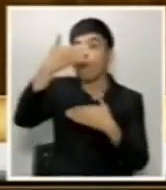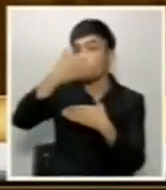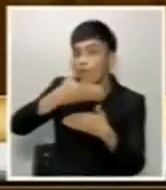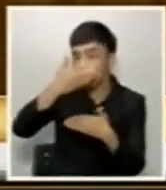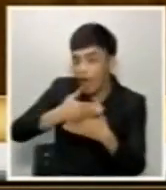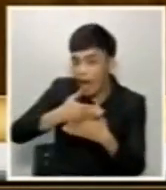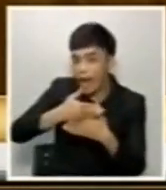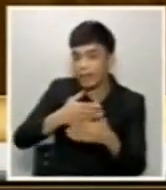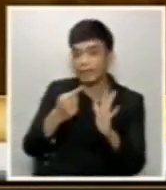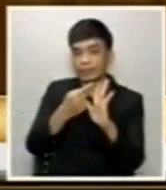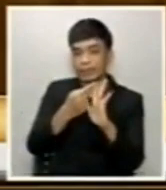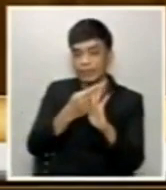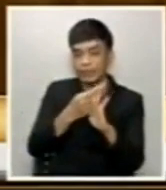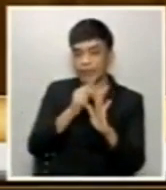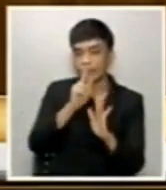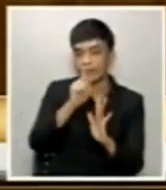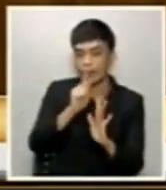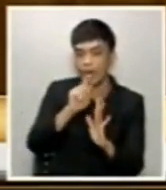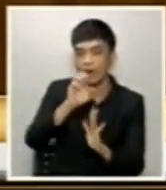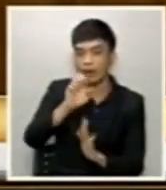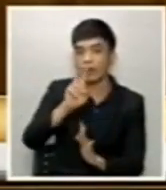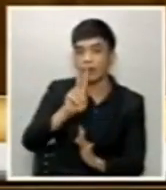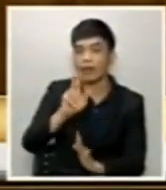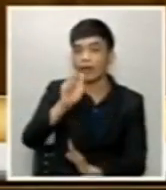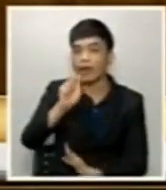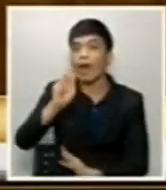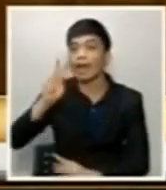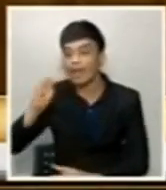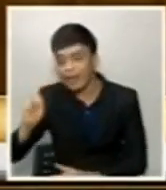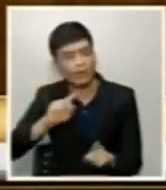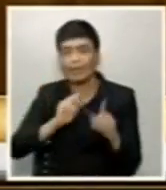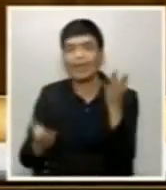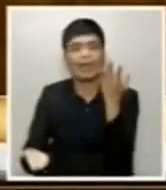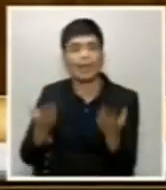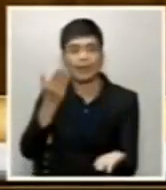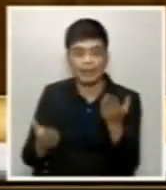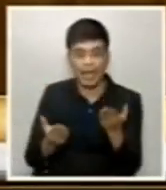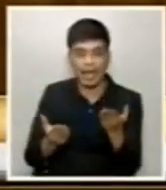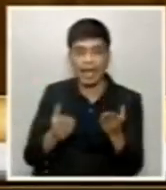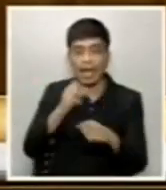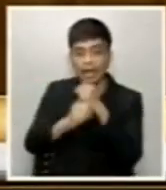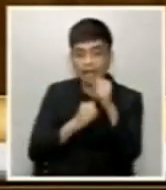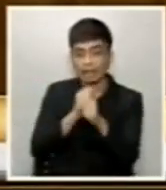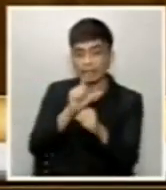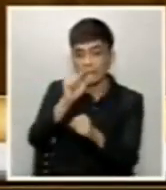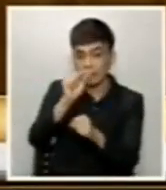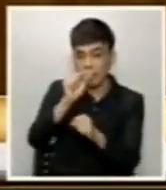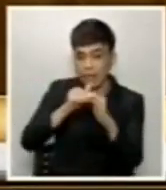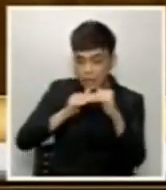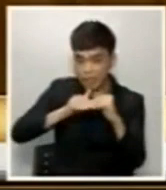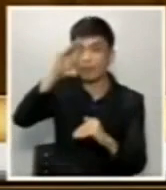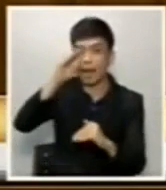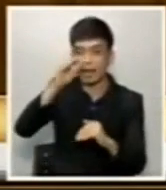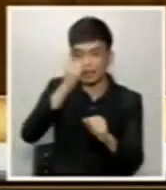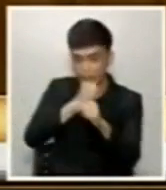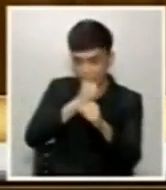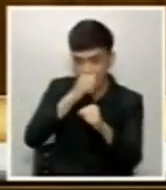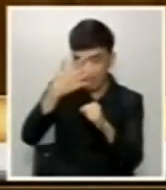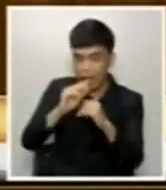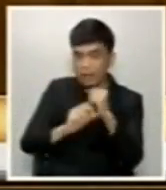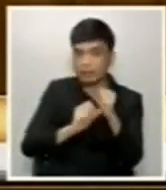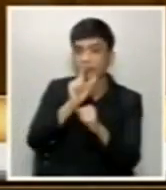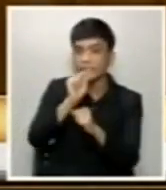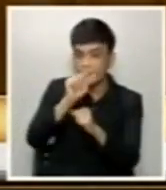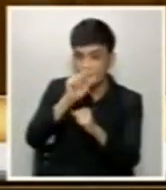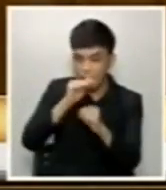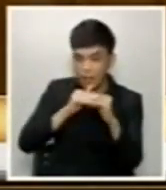ยะเวลามา20ปีขึ้นไปนะครับจะได้รับการบูรณะบำรุงนะครับแล้วก็ขุดลอกในการเพิ่มพื้นที่เก็บกักน้ำให้เพิ่มขึ้น